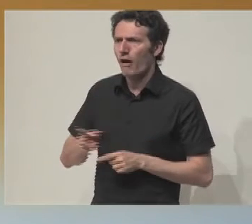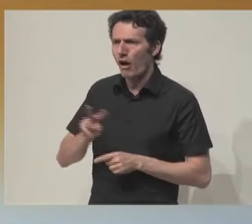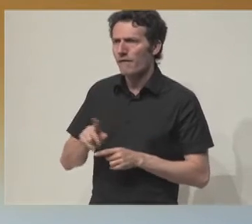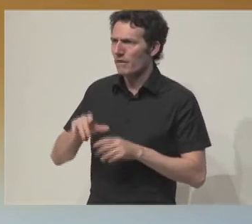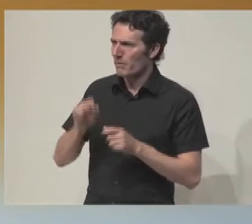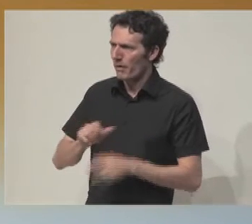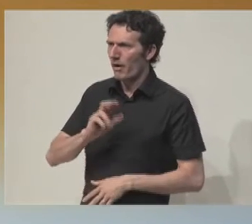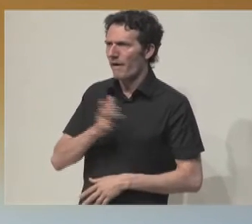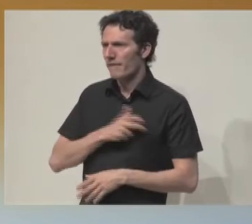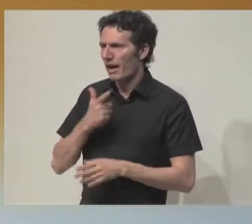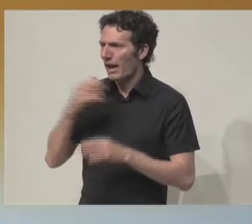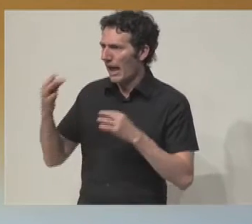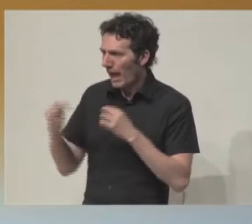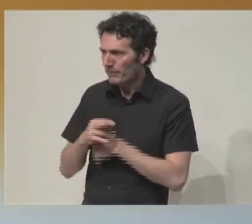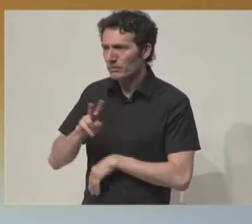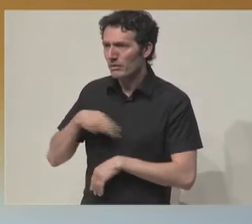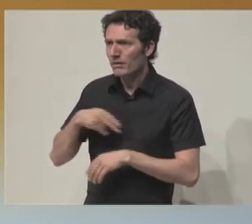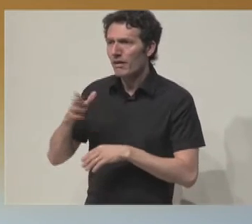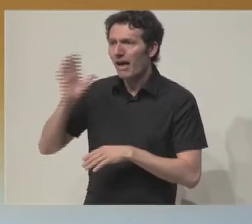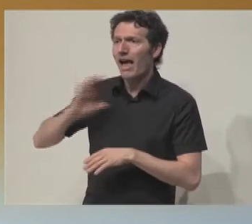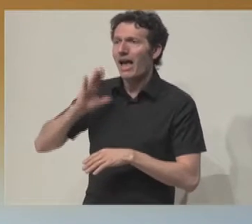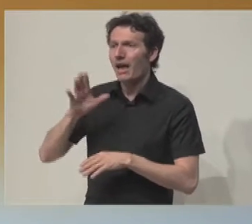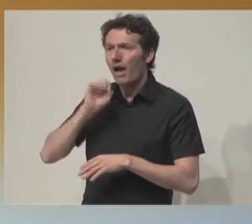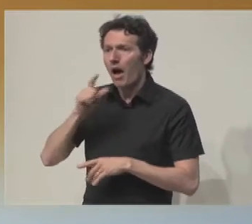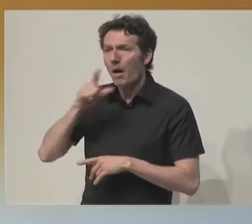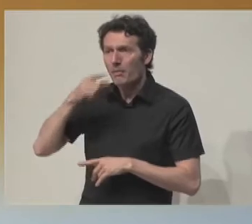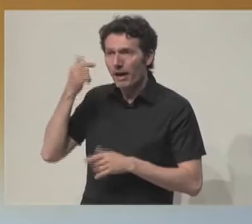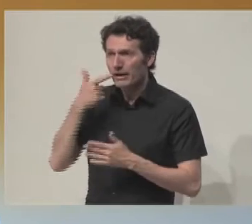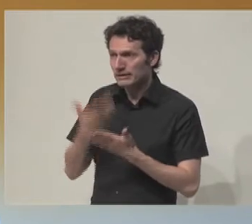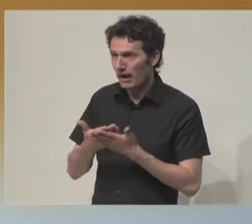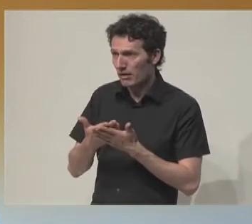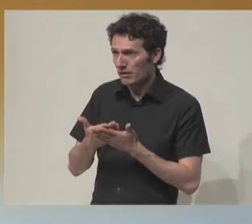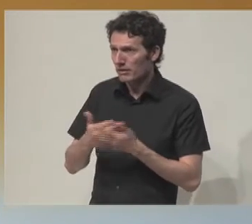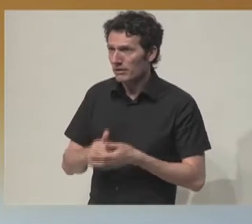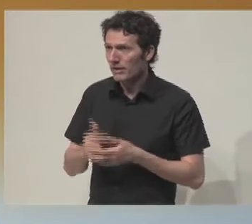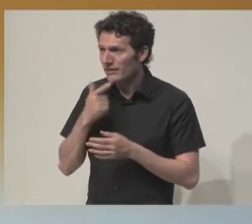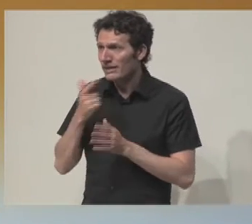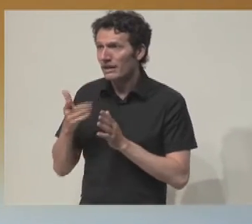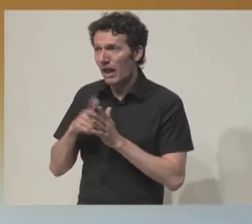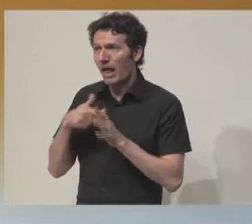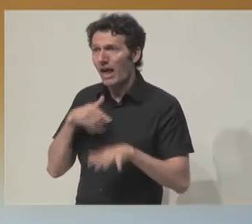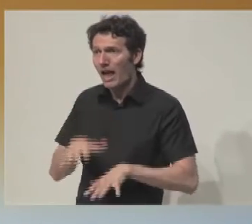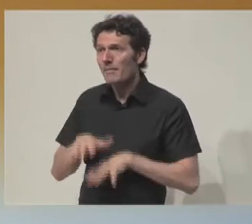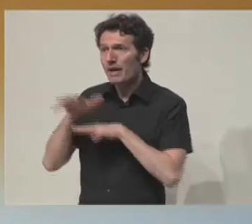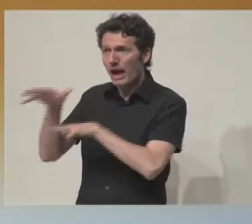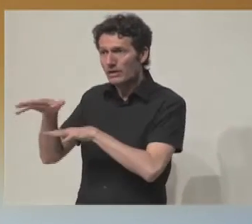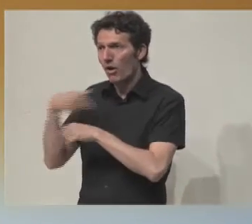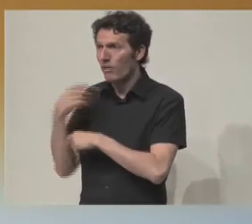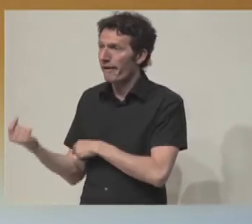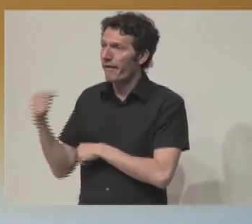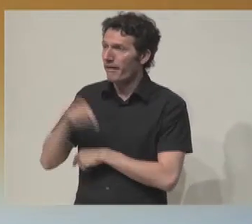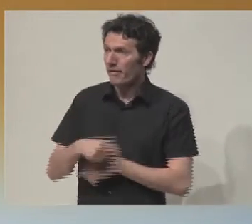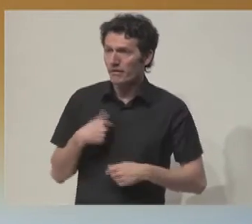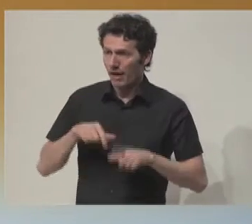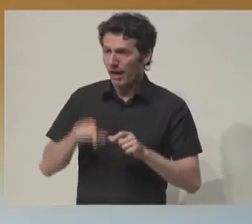son tour épousé mon arrière-grand-père c'est parce qu'il ya eu émigration que je suis là devant